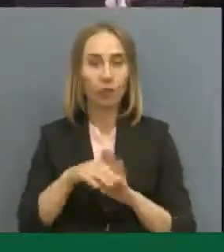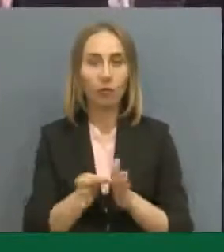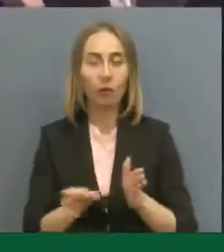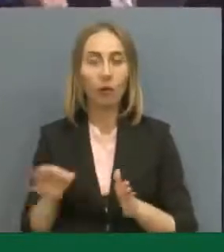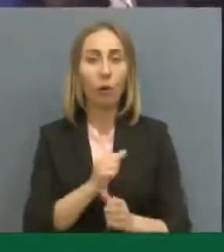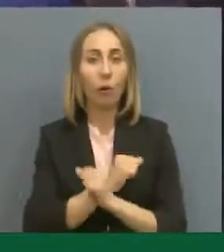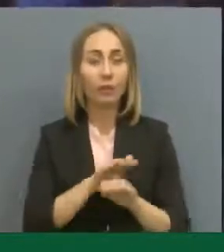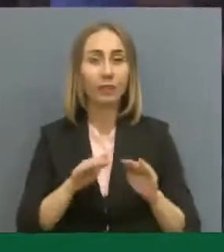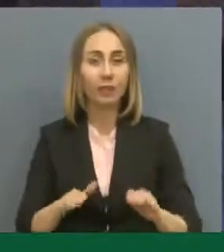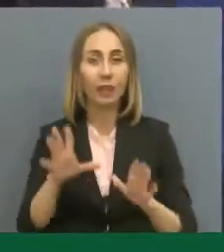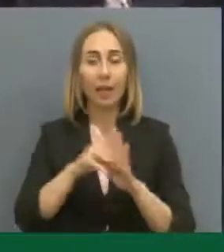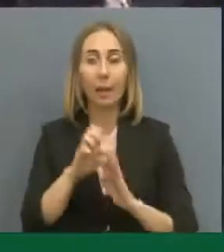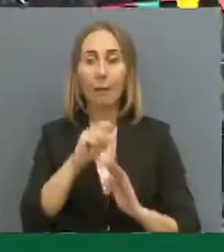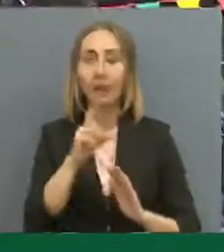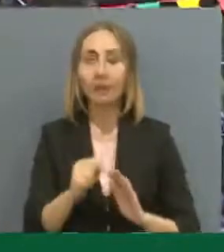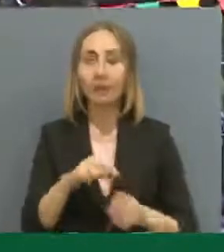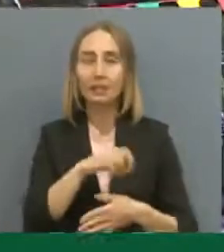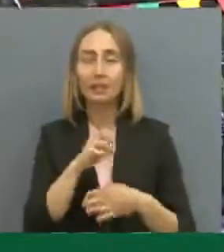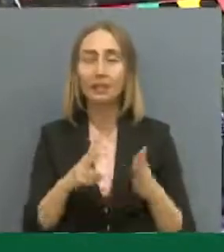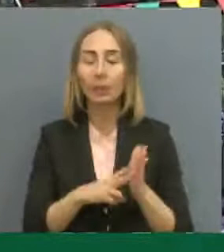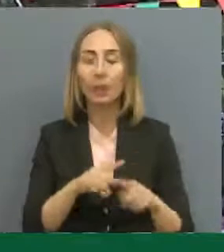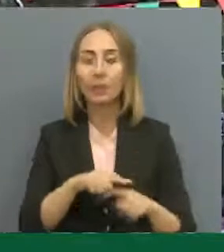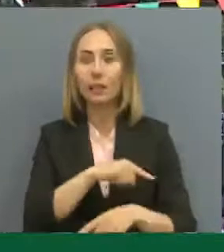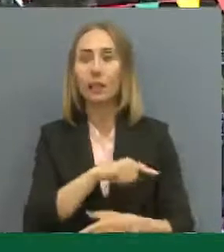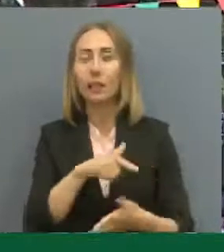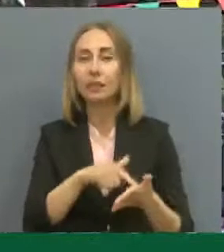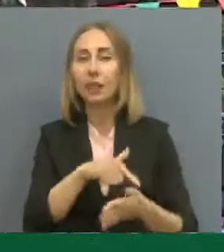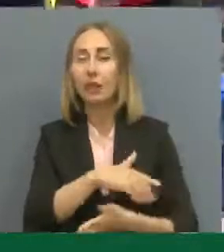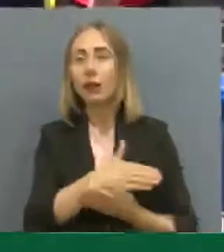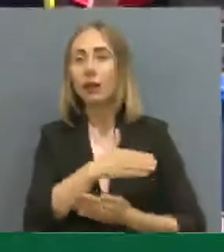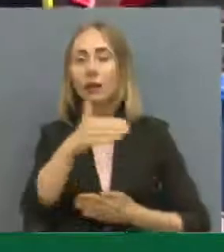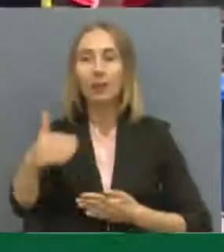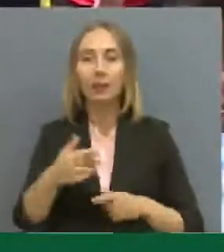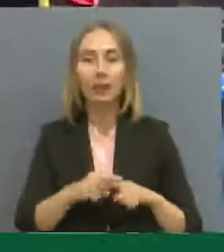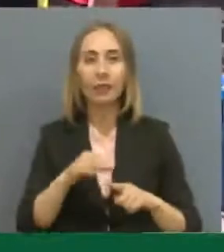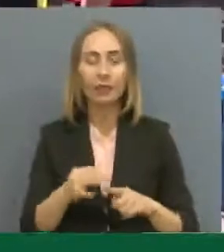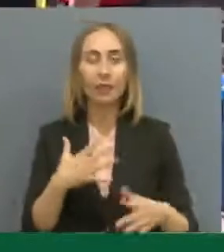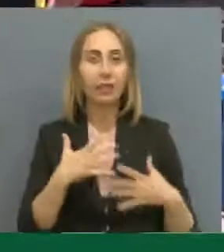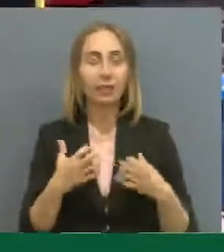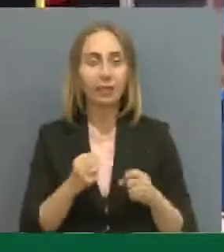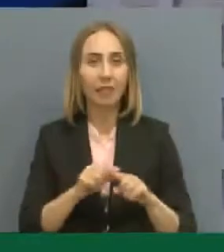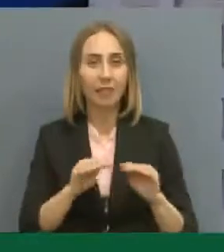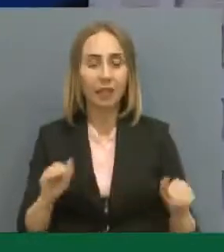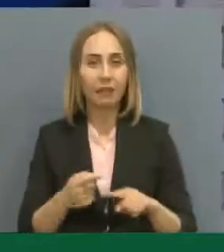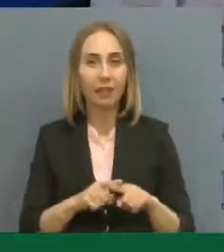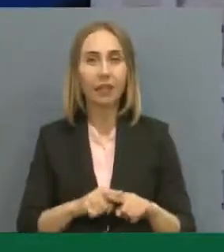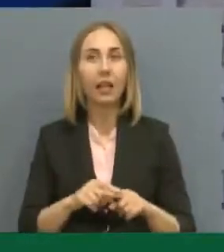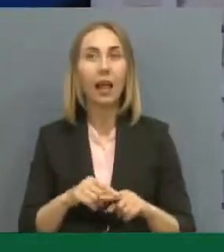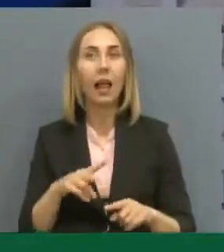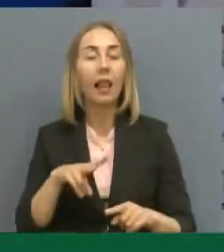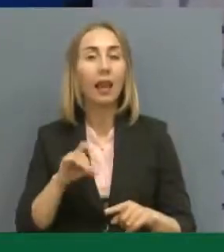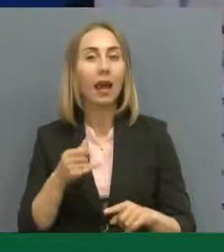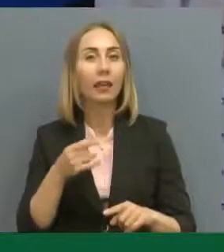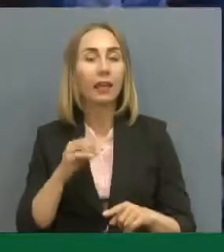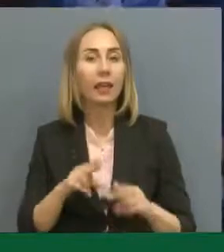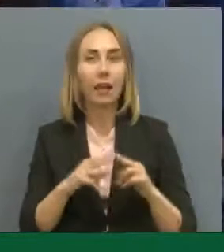детей проводится на базе 17 загородных детско-оздоровительных центров, 248 пришкольных лагерей с питанием, 458